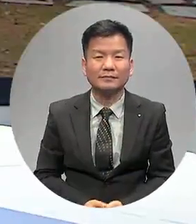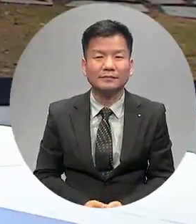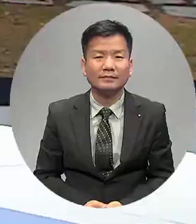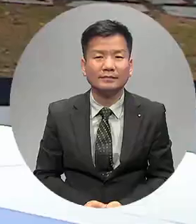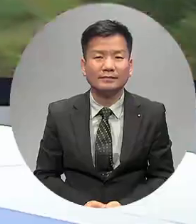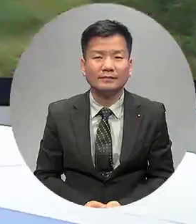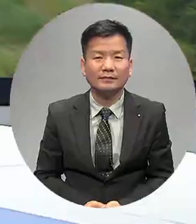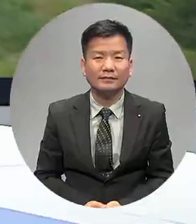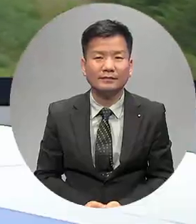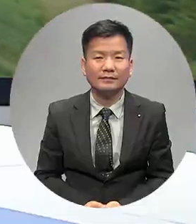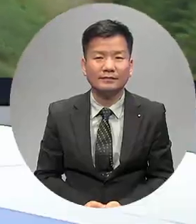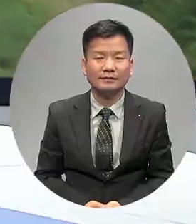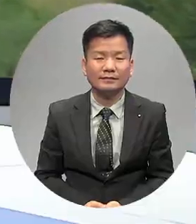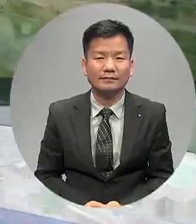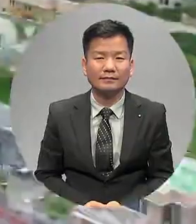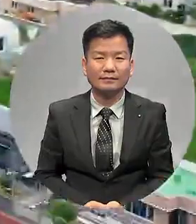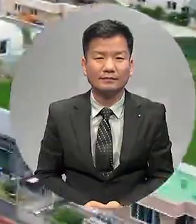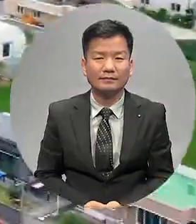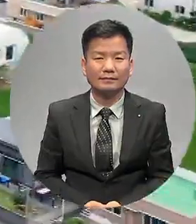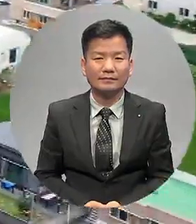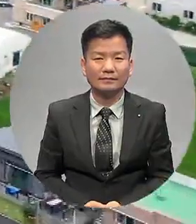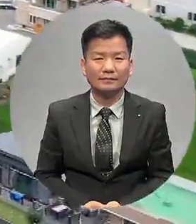신병관 기자입니다.